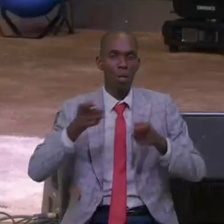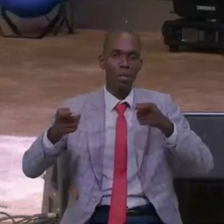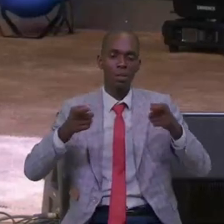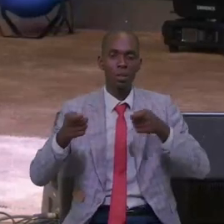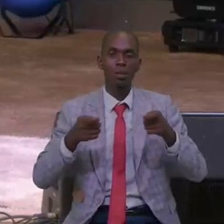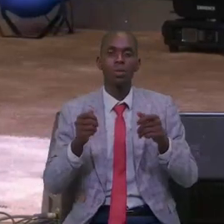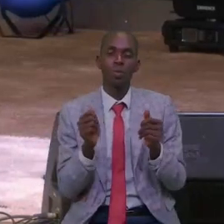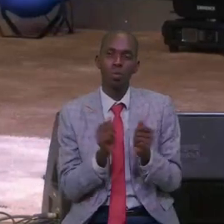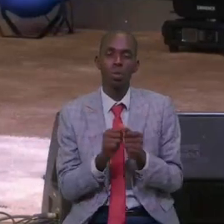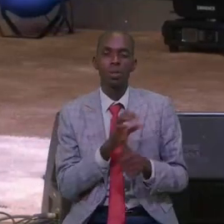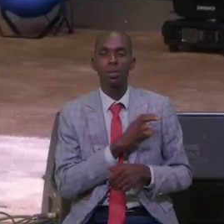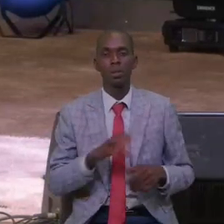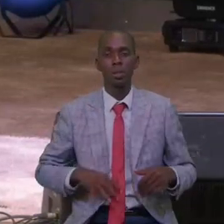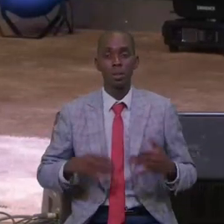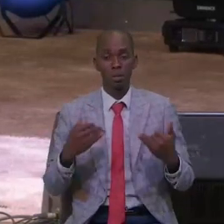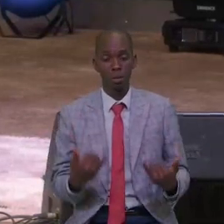le résumé de ce que